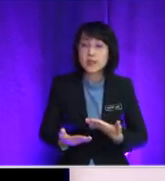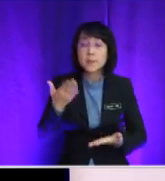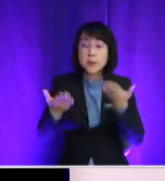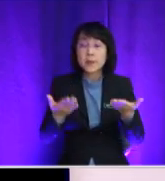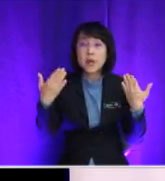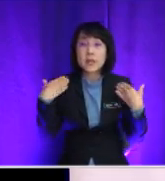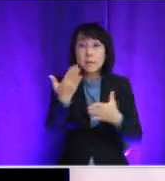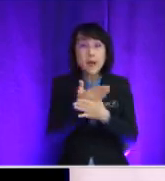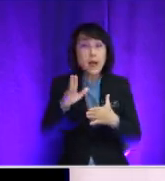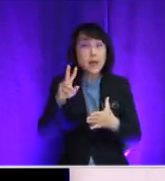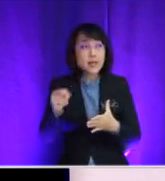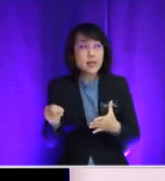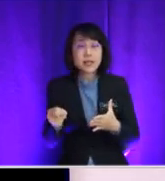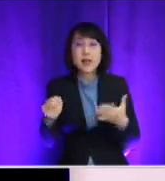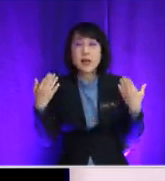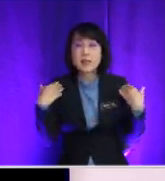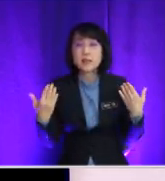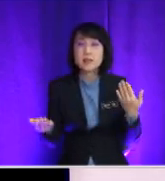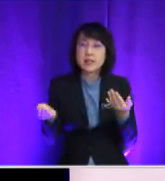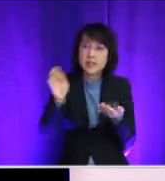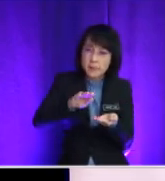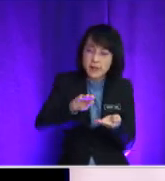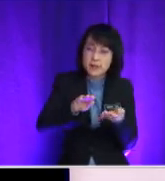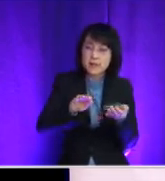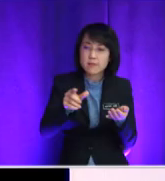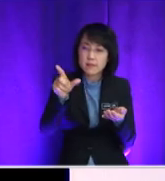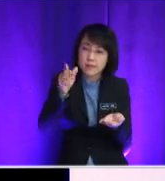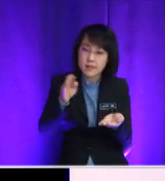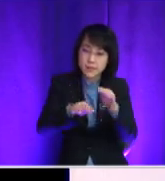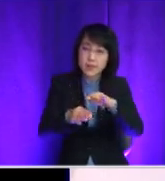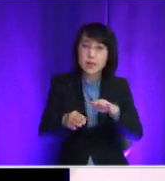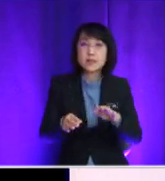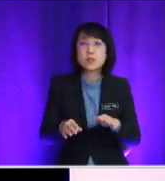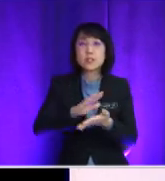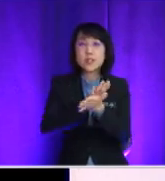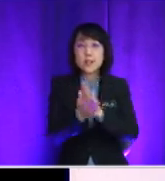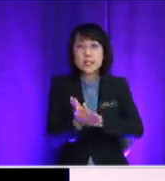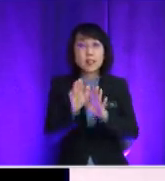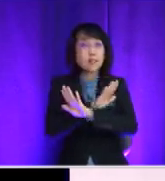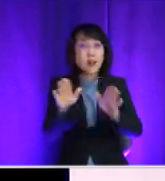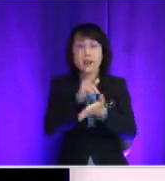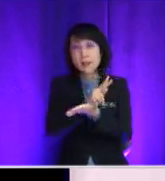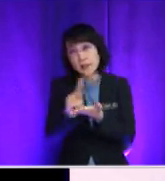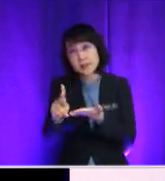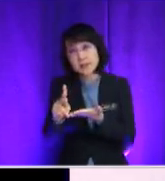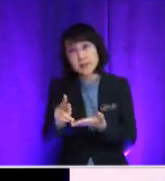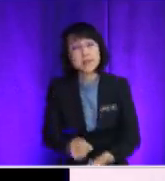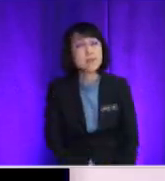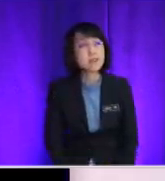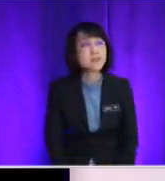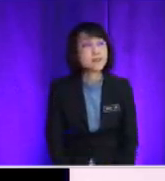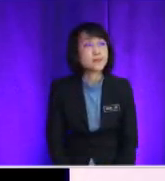yang kita tidak terlipat kita dah jadi begitu kemas jadi keseluruhan itu akan nampak